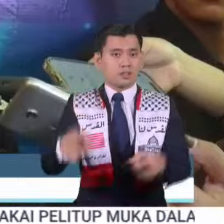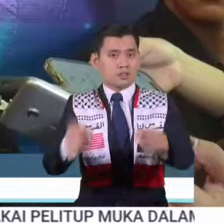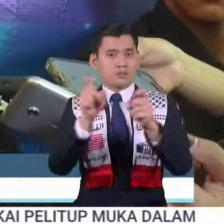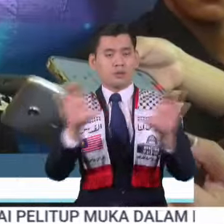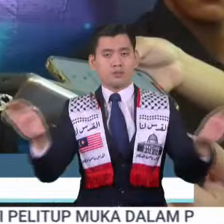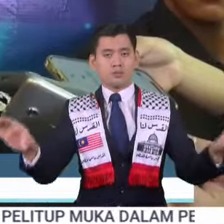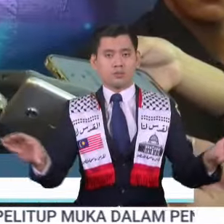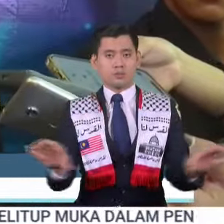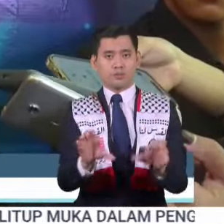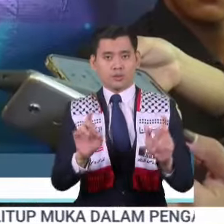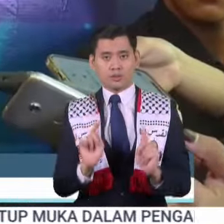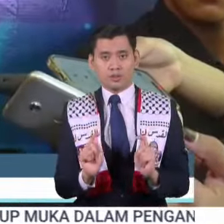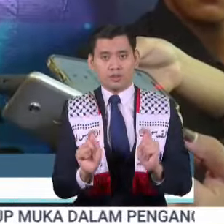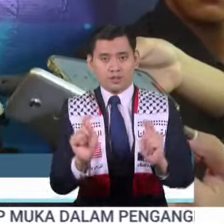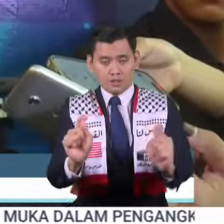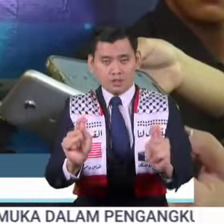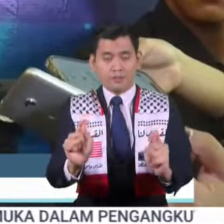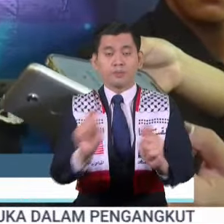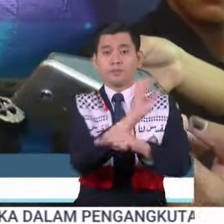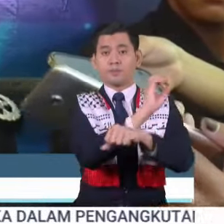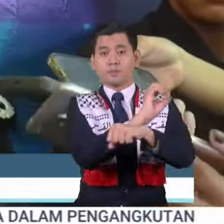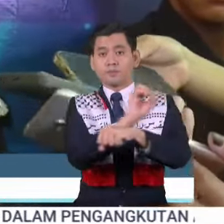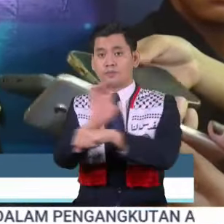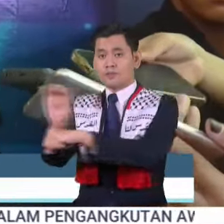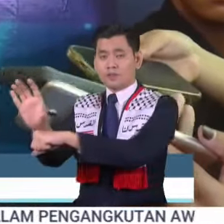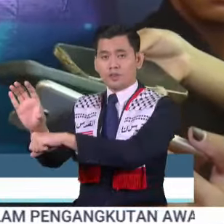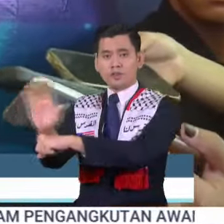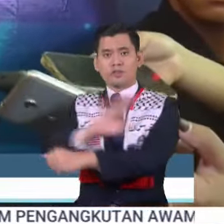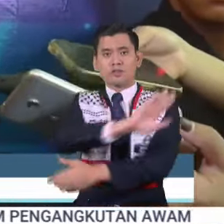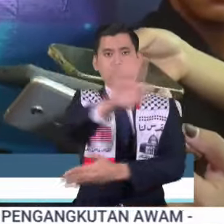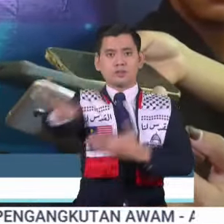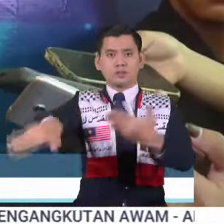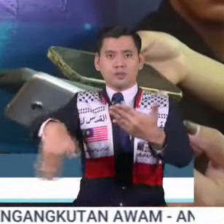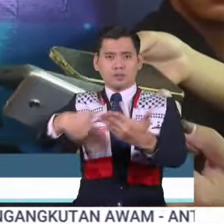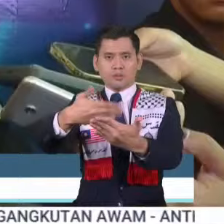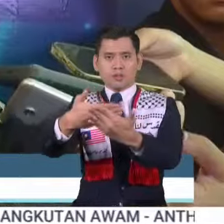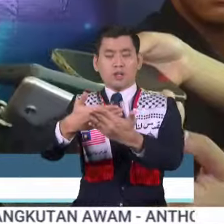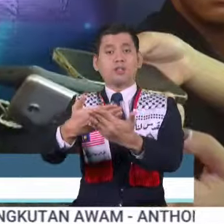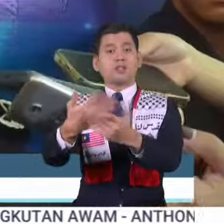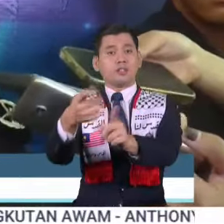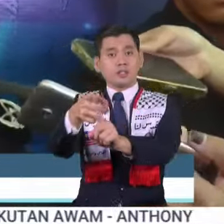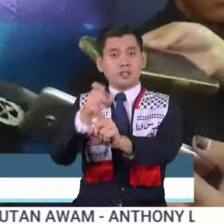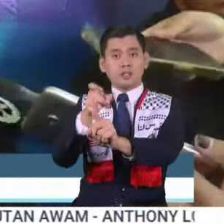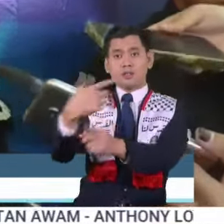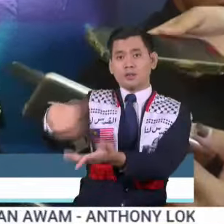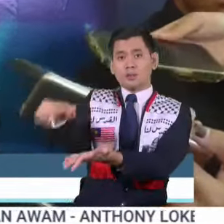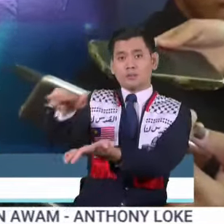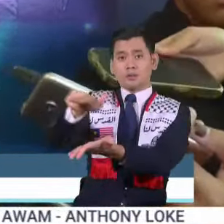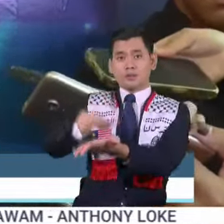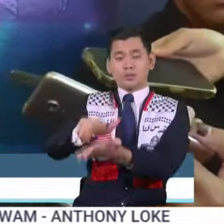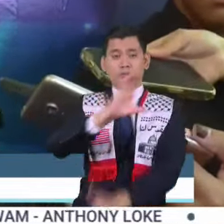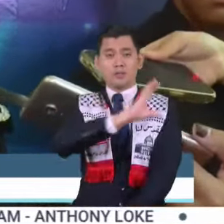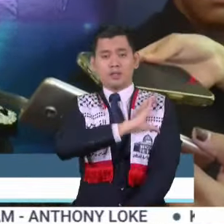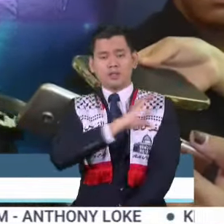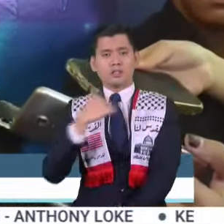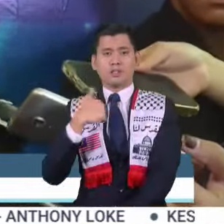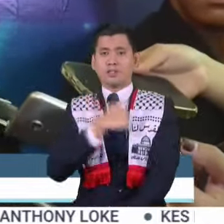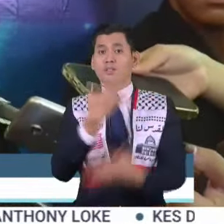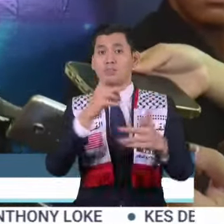tindakan berpesan juga kepada Semua mengikutlah peraturan pdrm yang kita telah Tentukan